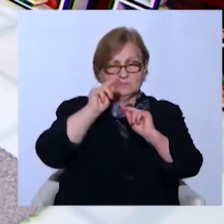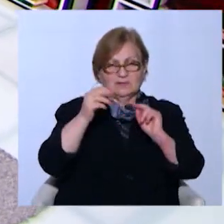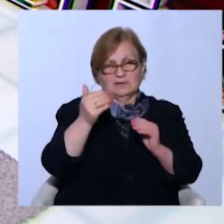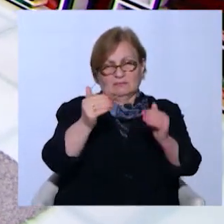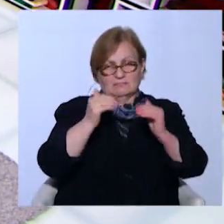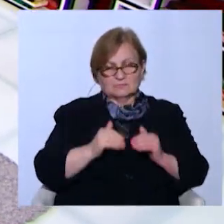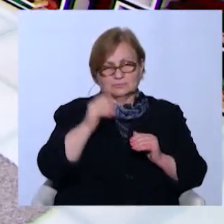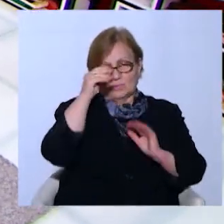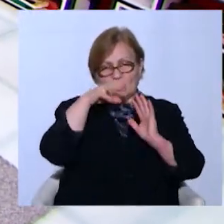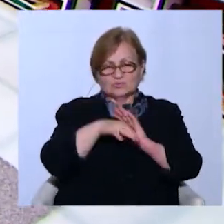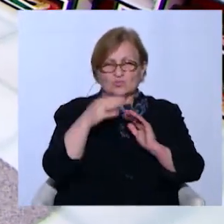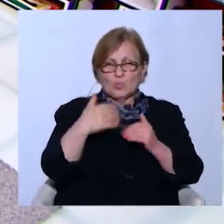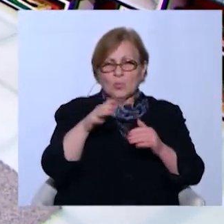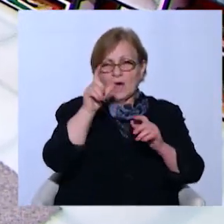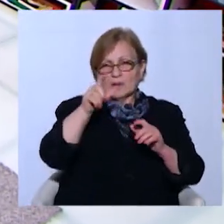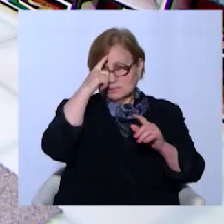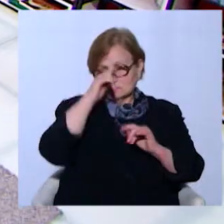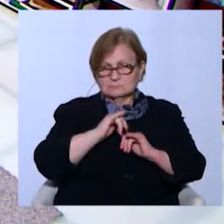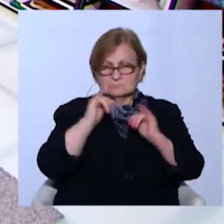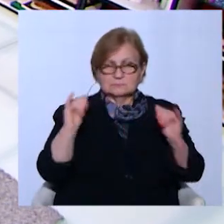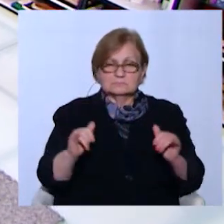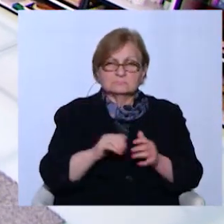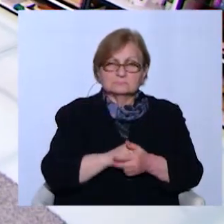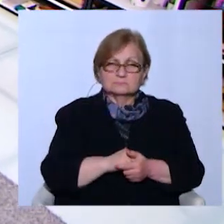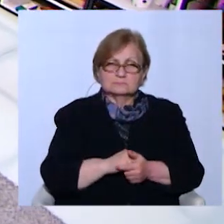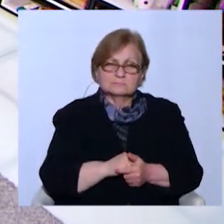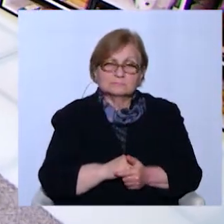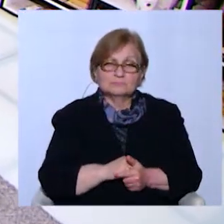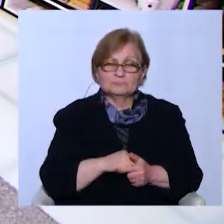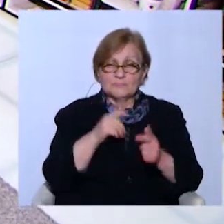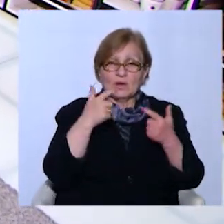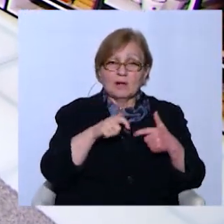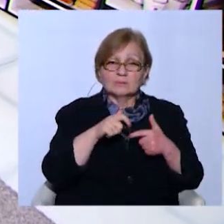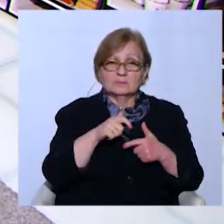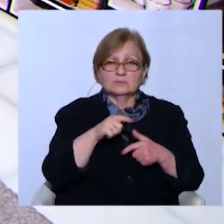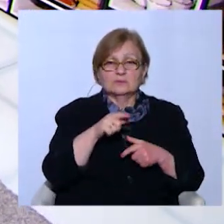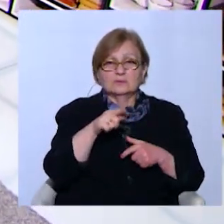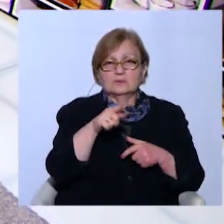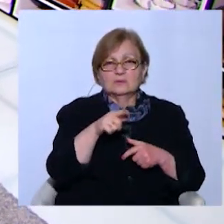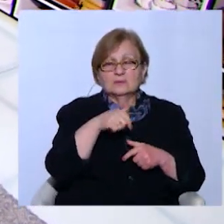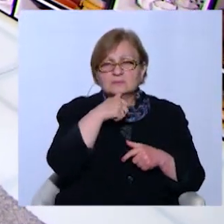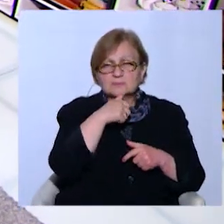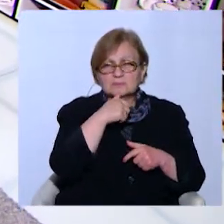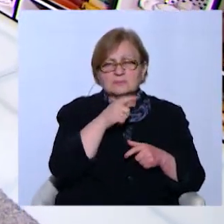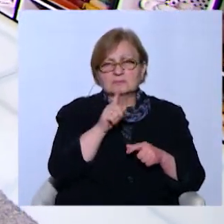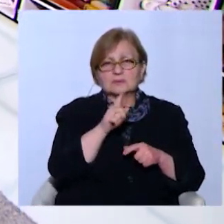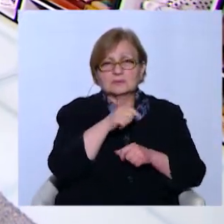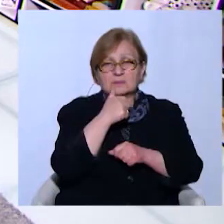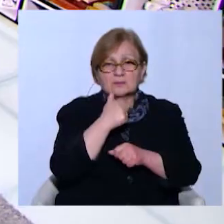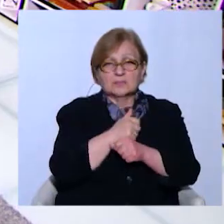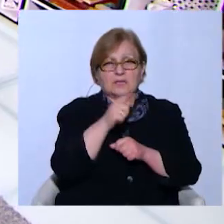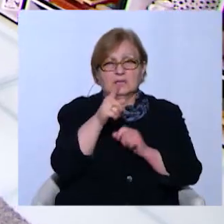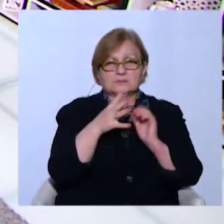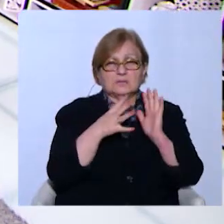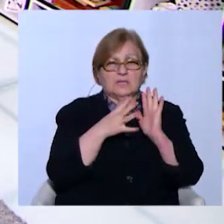მიაქციეთ ყურადღება, ვინც როდესმე SAT-ის ჩააბარებთ, ან უცხოურ გამოცდებს, იქაც არის ხოლმე ეს ამოცანა, ან ჩვენს ეროვნულ გამოცდებზეც. მაგრამ მთავარი ის არის, რომ ეს არის მეცხრე